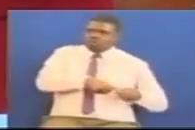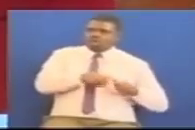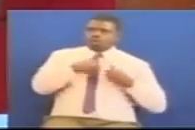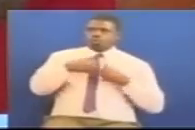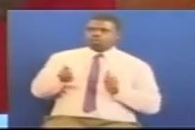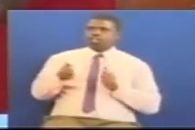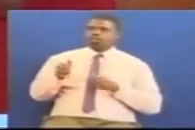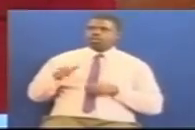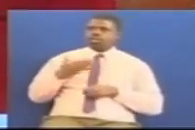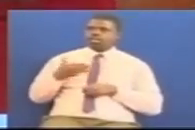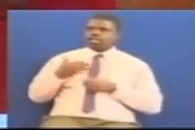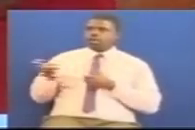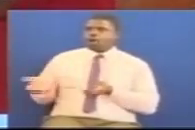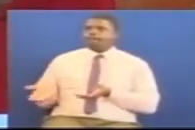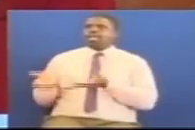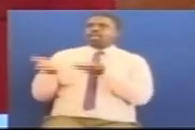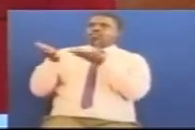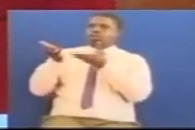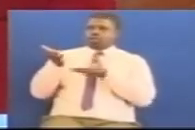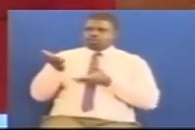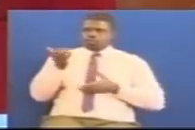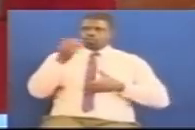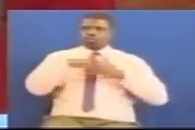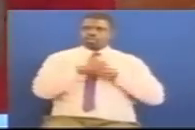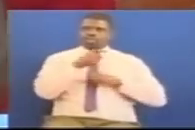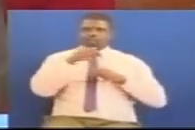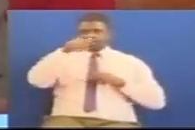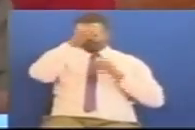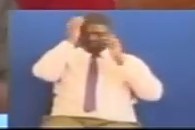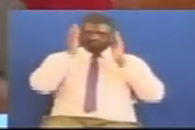wenyewe wanataka wasaidiwe tu kwenda huko katika vyuo.